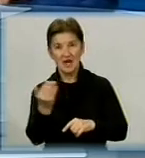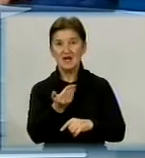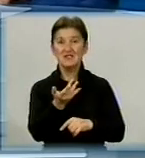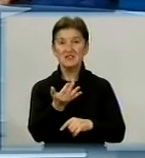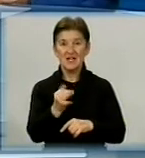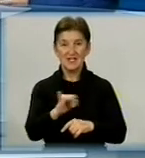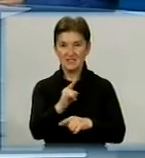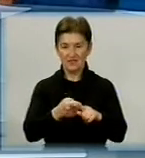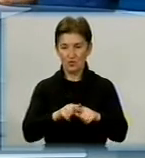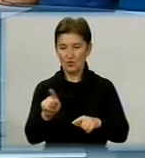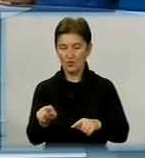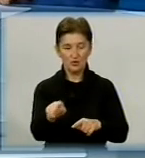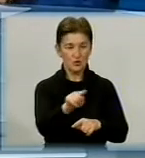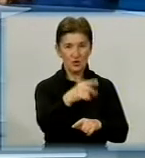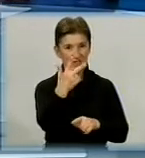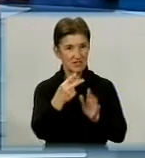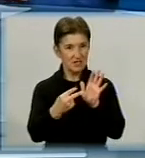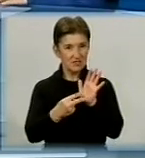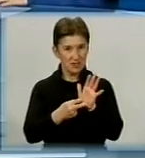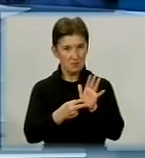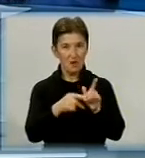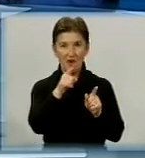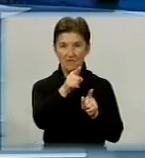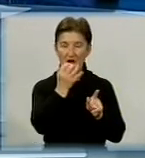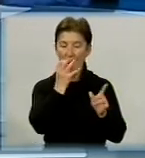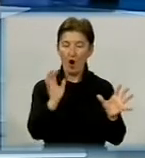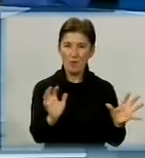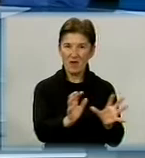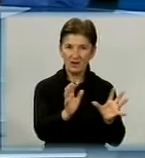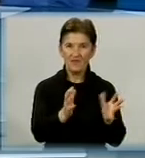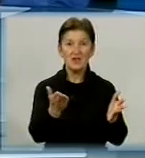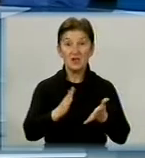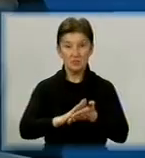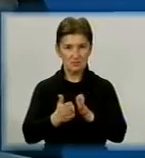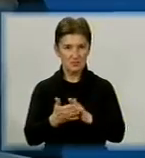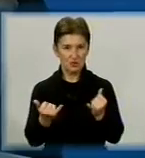37 будинків під вашою опікою, скільки з них ви обігріваєте і який стан справ на сьогодні?